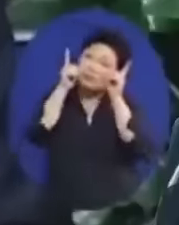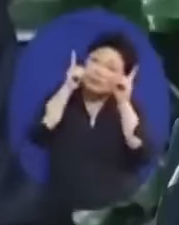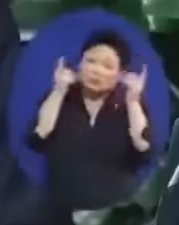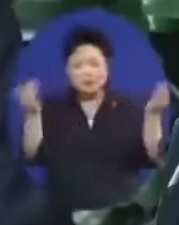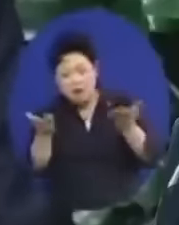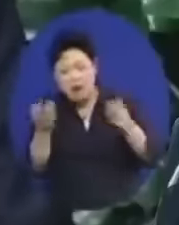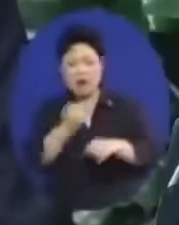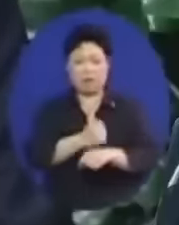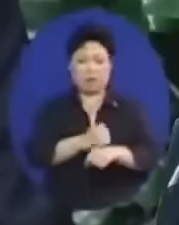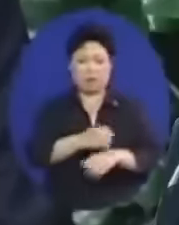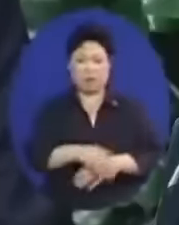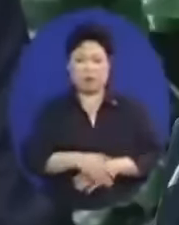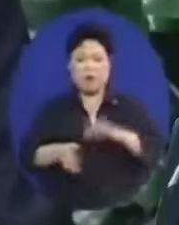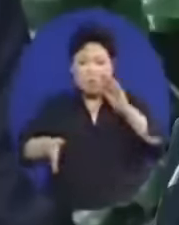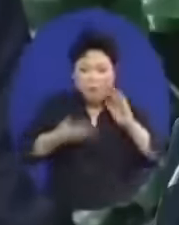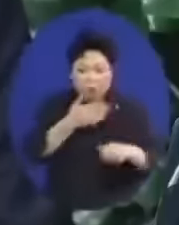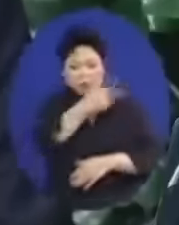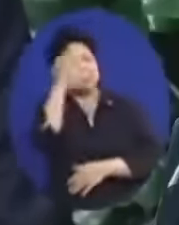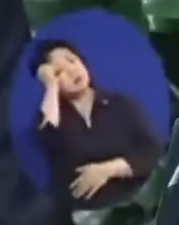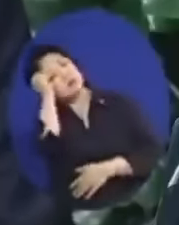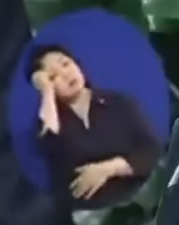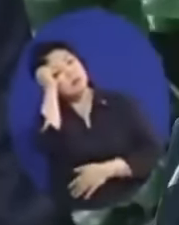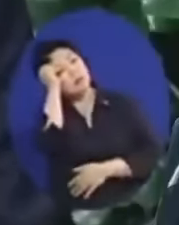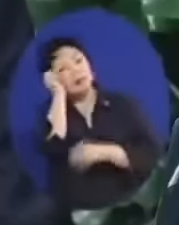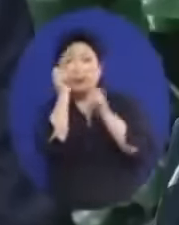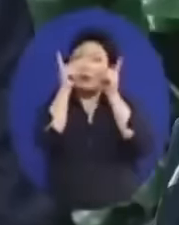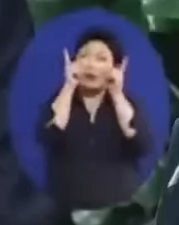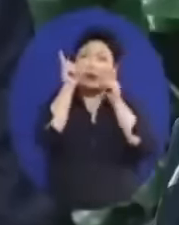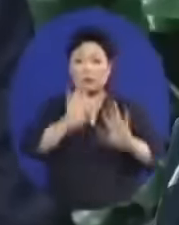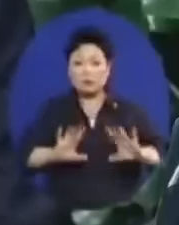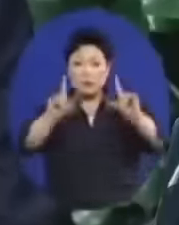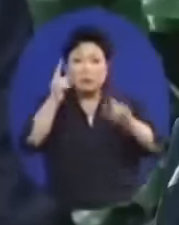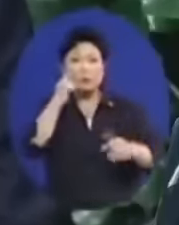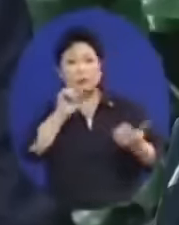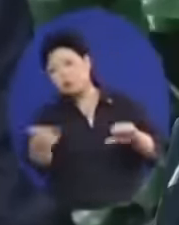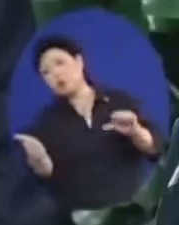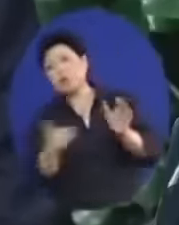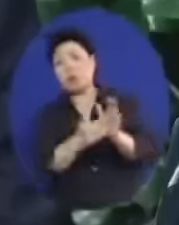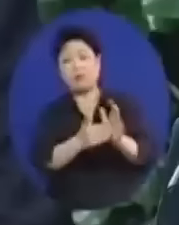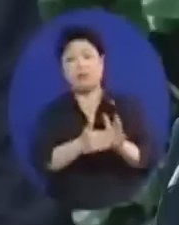일하고 먹고 자고 깨다가 어느 날 보니 죽어버렸다.